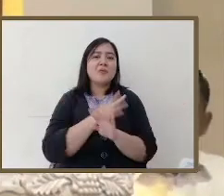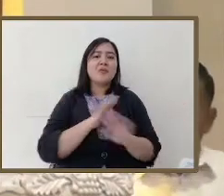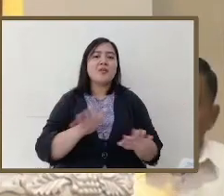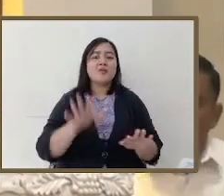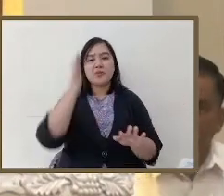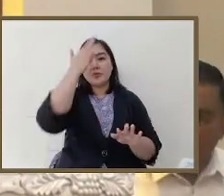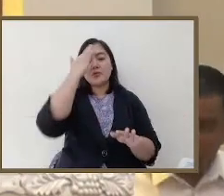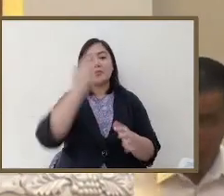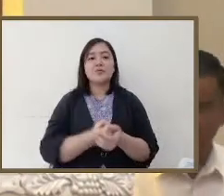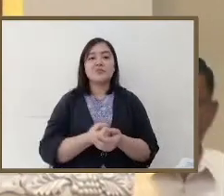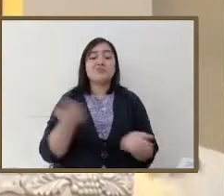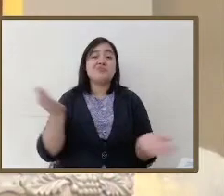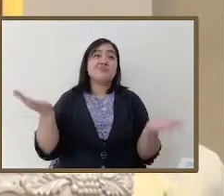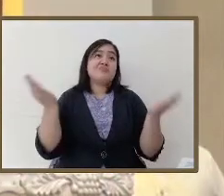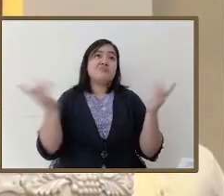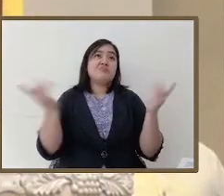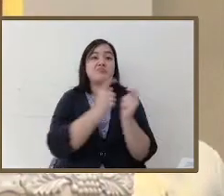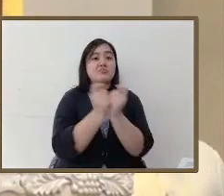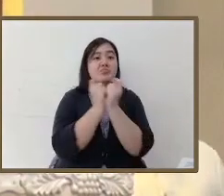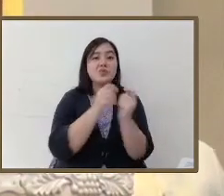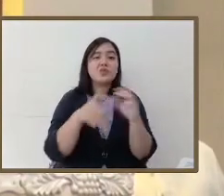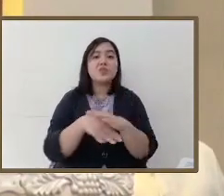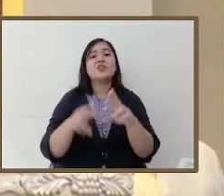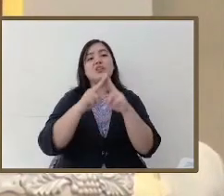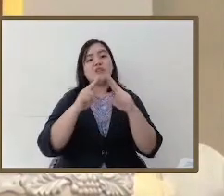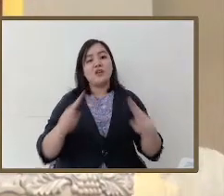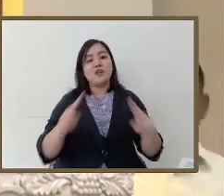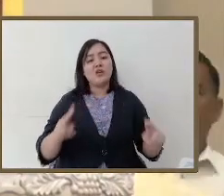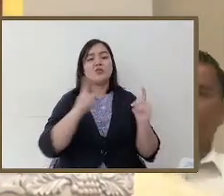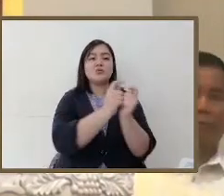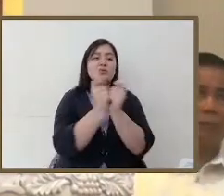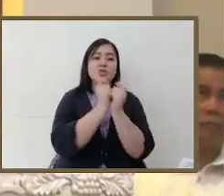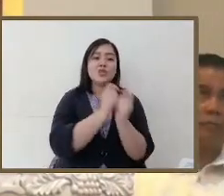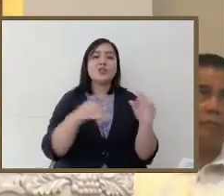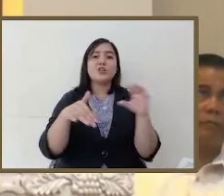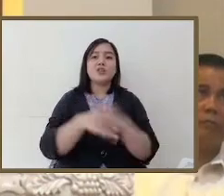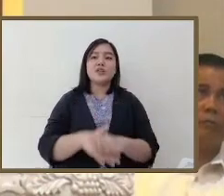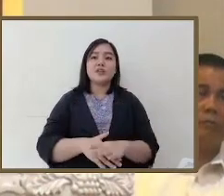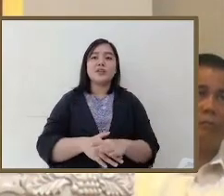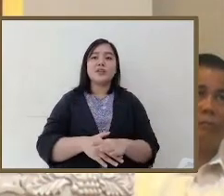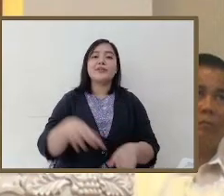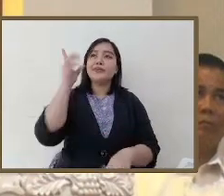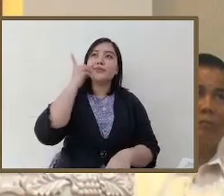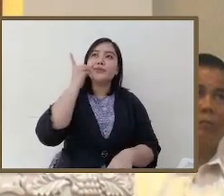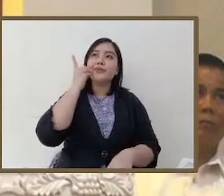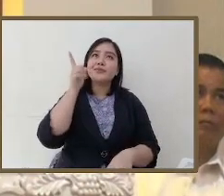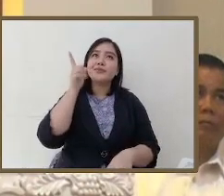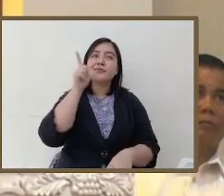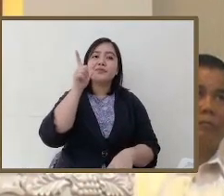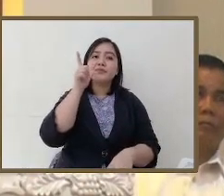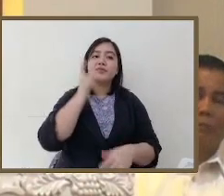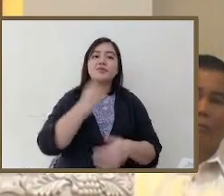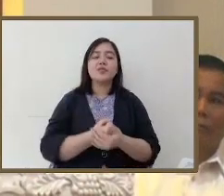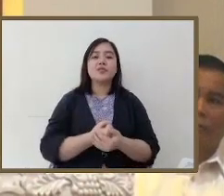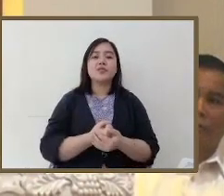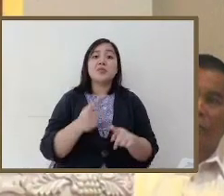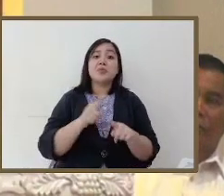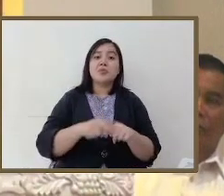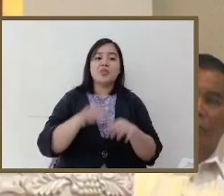bahay, magkasama kayo sa sakyan, magkasama kayo sa kainan, lahat magkasama kayo. Pero ang isipan niya ay kakaiba sa isipan